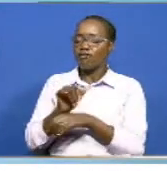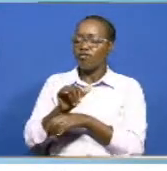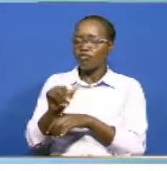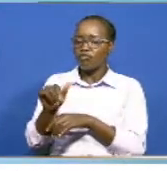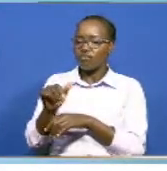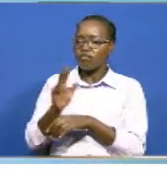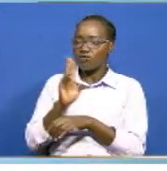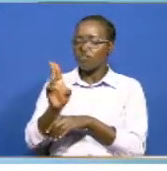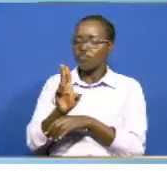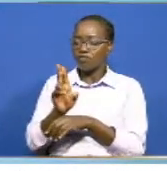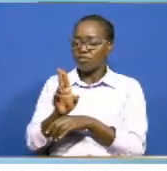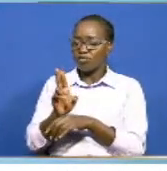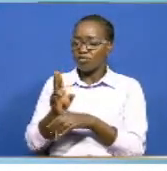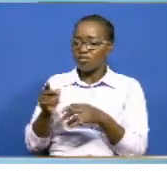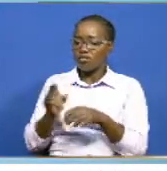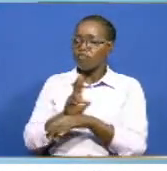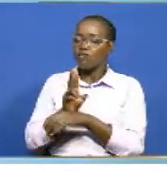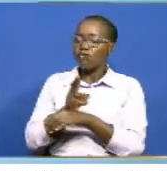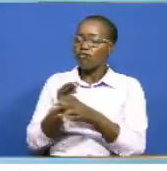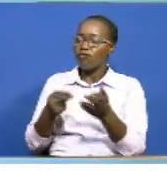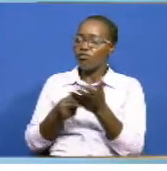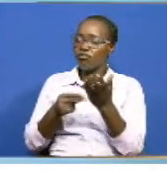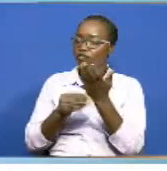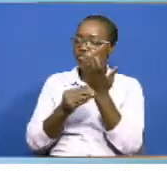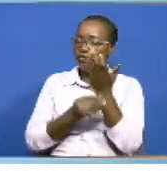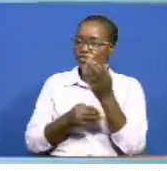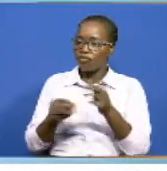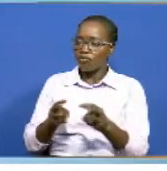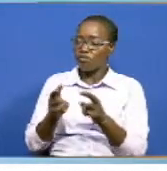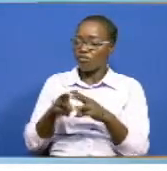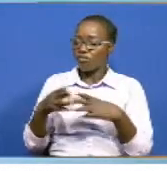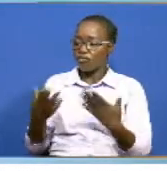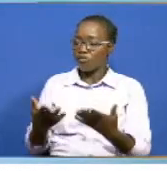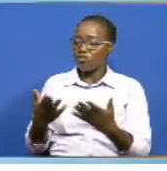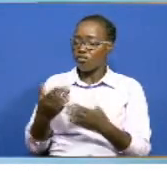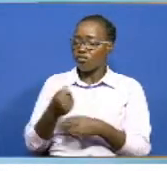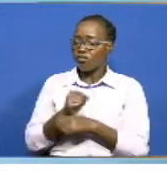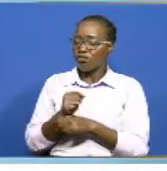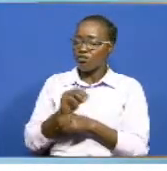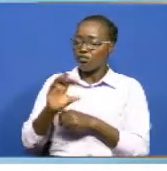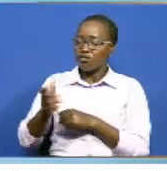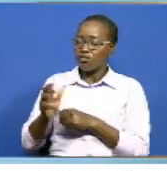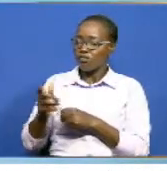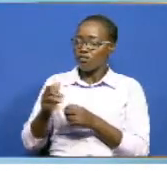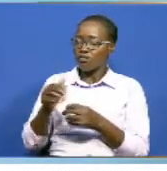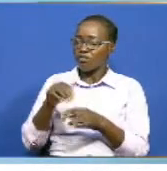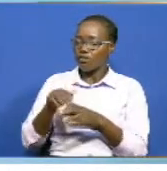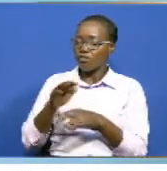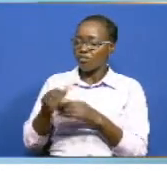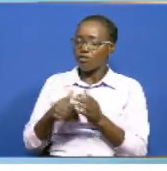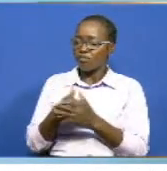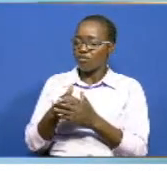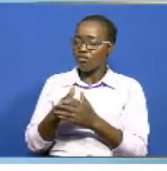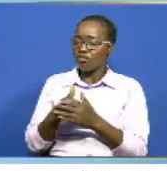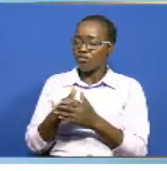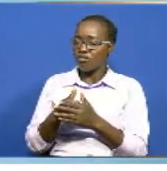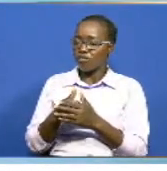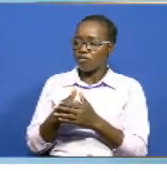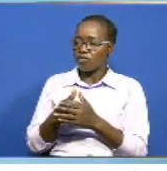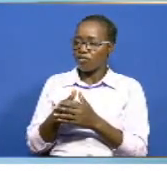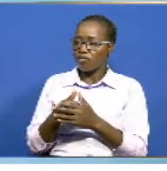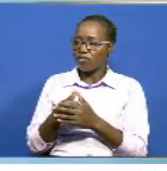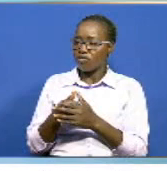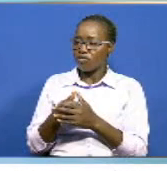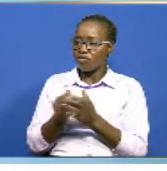muda. Lakini unajua ukiangalia jinsi ya kutengeneza account katika mitandao kama yote ya kijamii ni njia